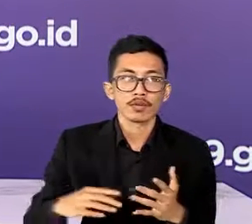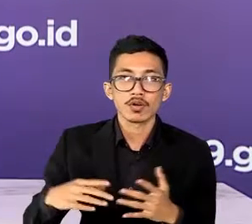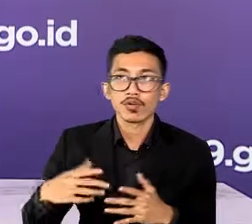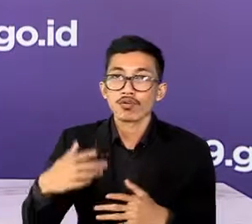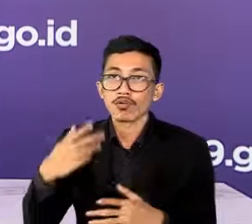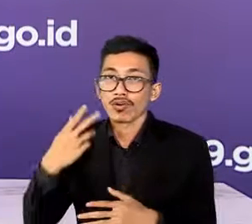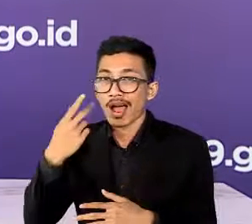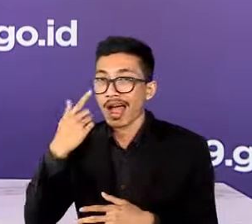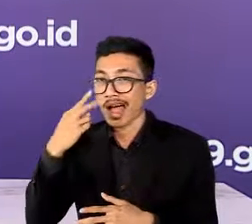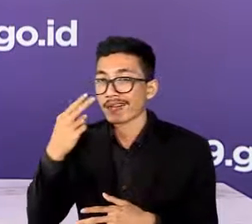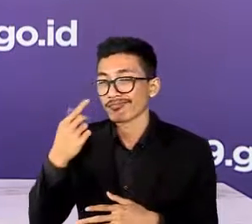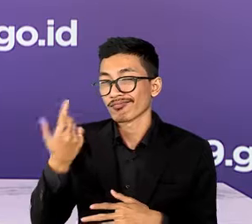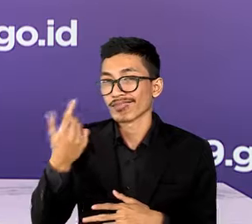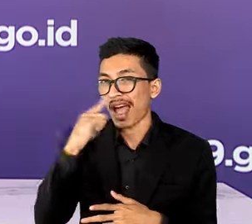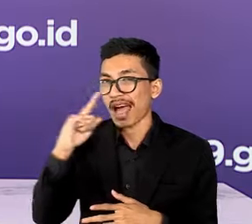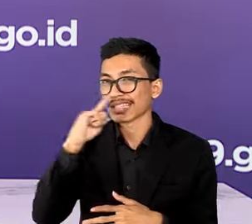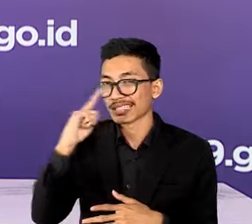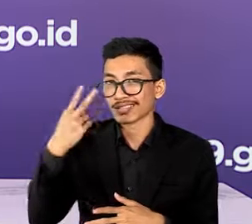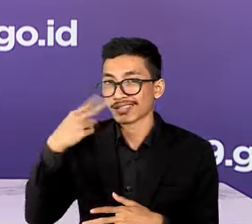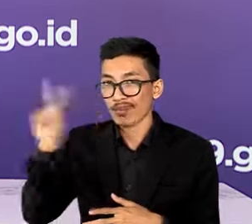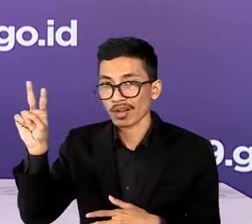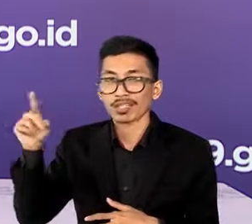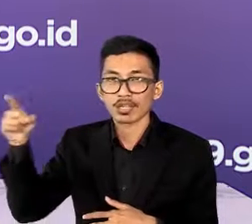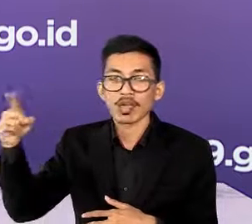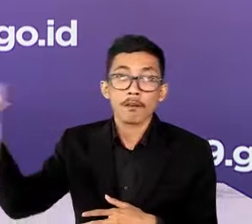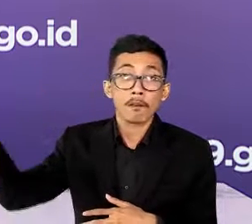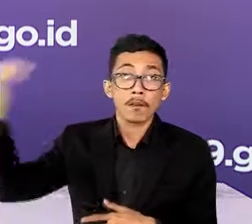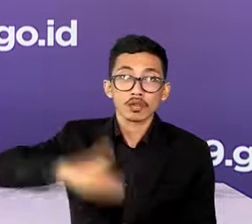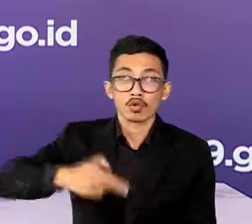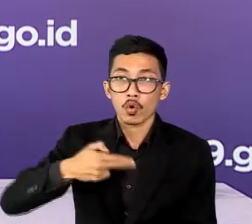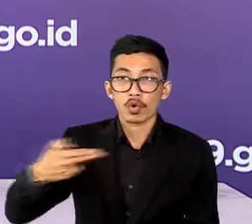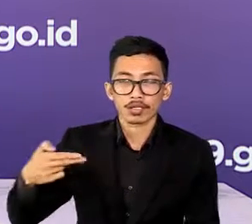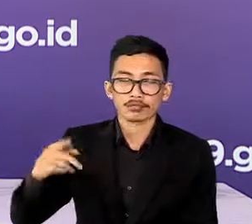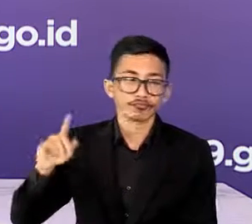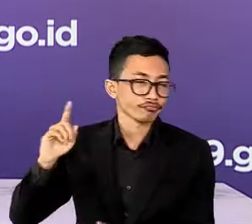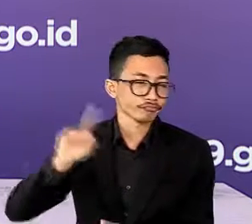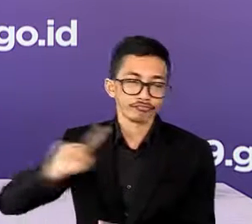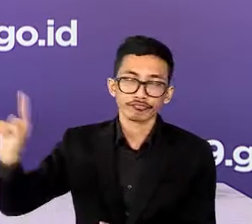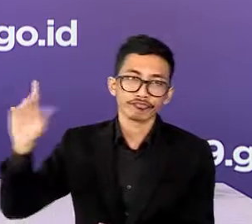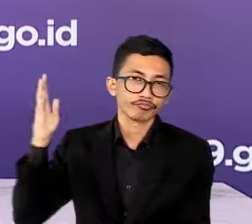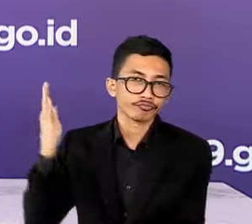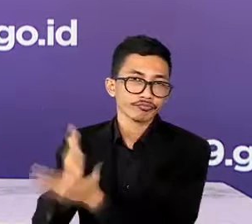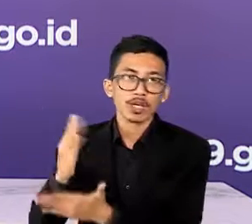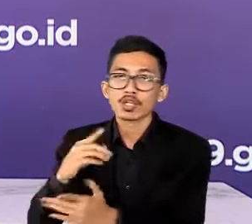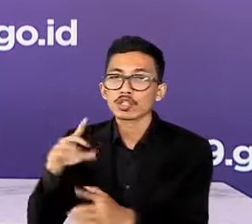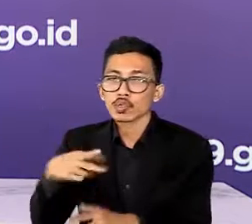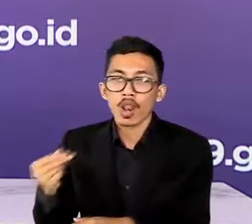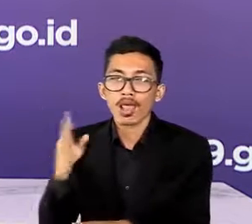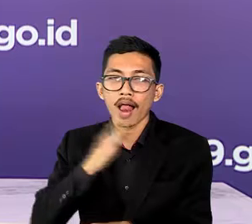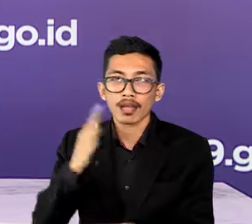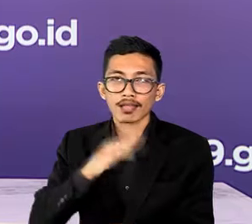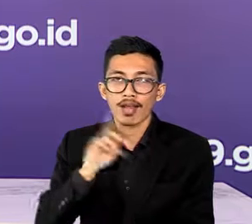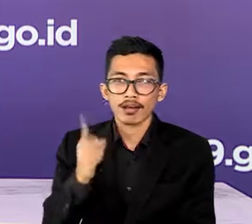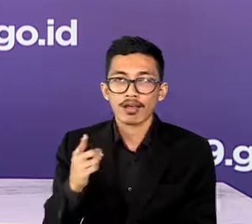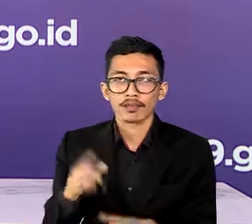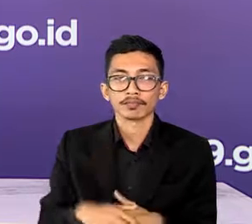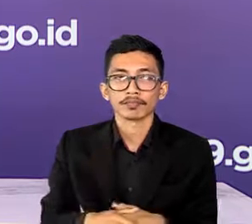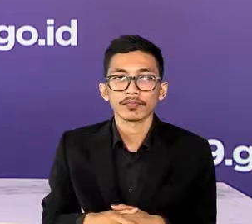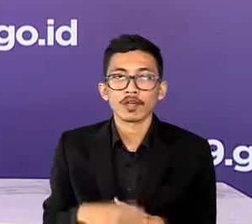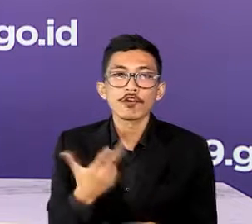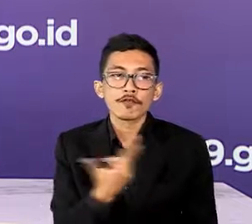masuk ke Indonesia dengan pengecualian dengan alasan khusus kemudian percepatan vaksinasi bagi masyarakat dan bluster